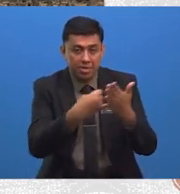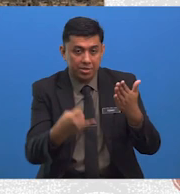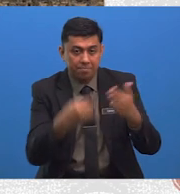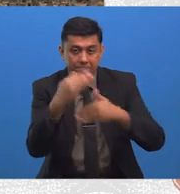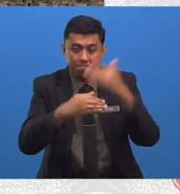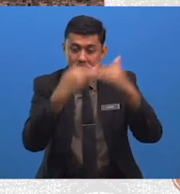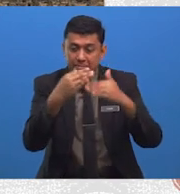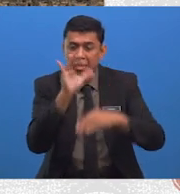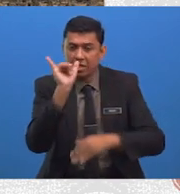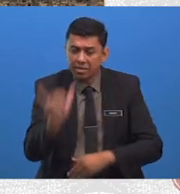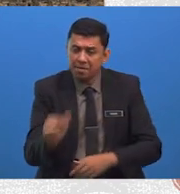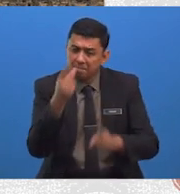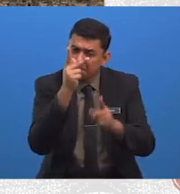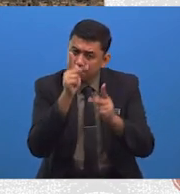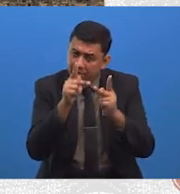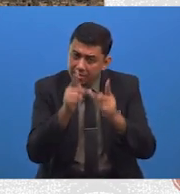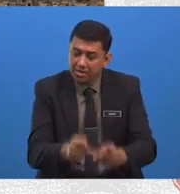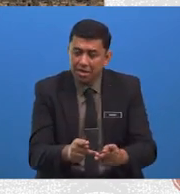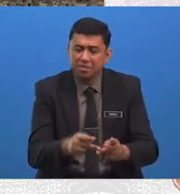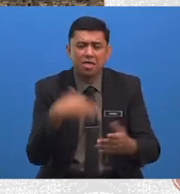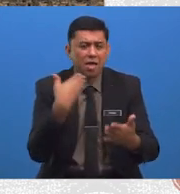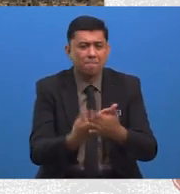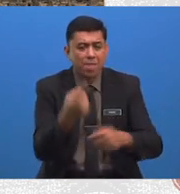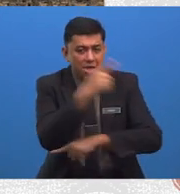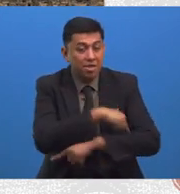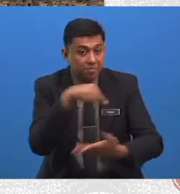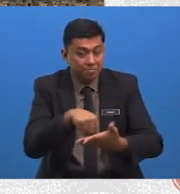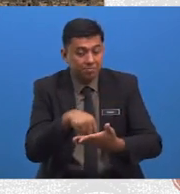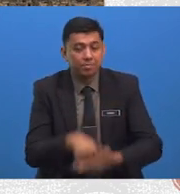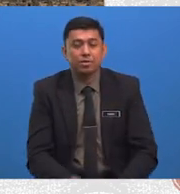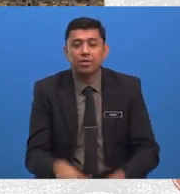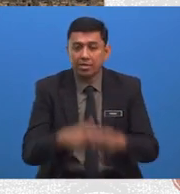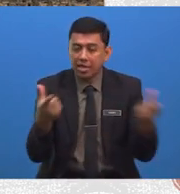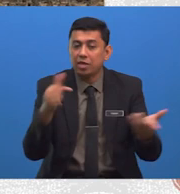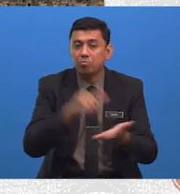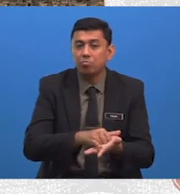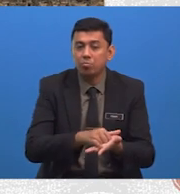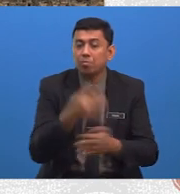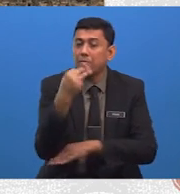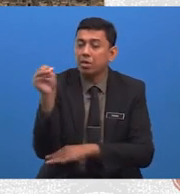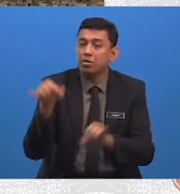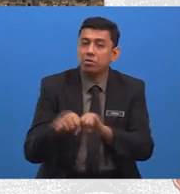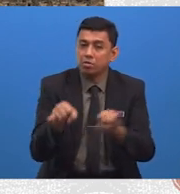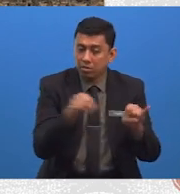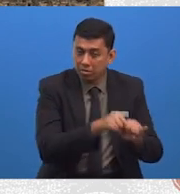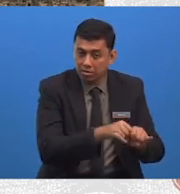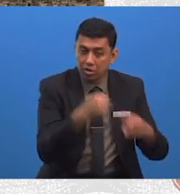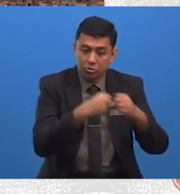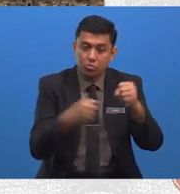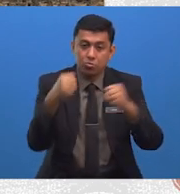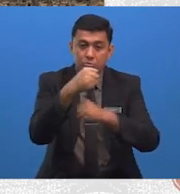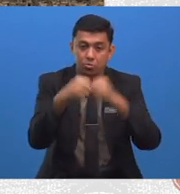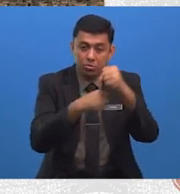membina seni bina yang kekal hingga ke hari ini. Selain itu, mereka juga mempunyai struktur